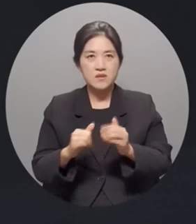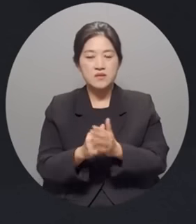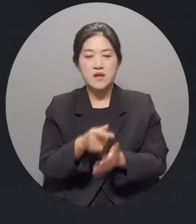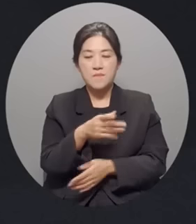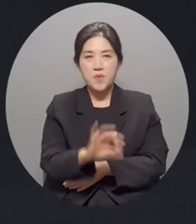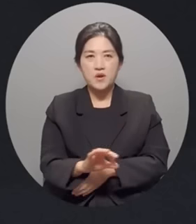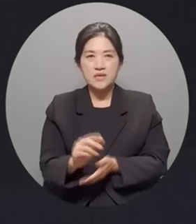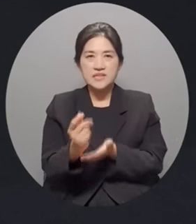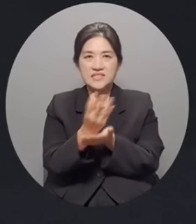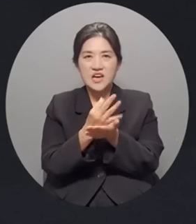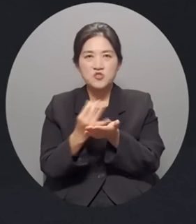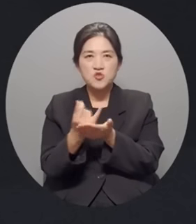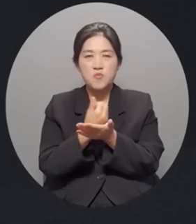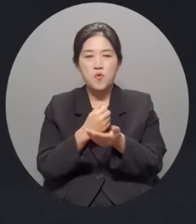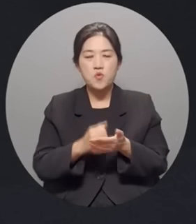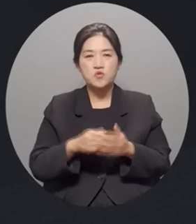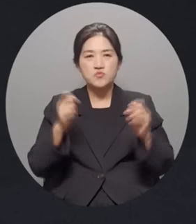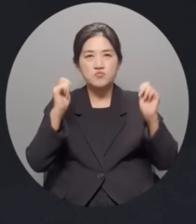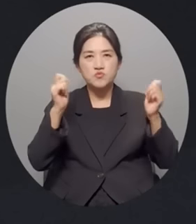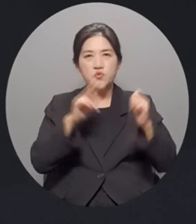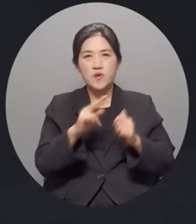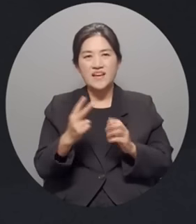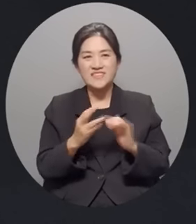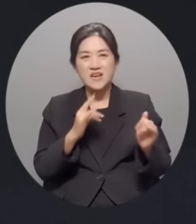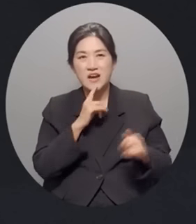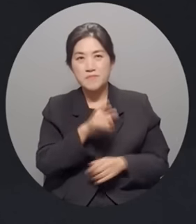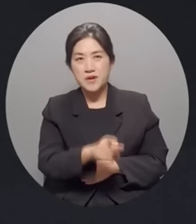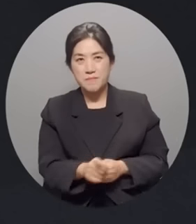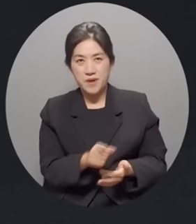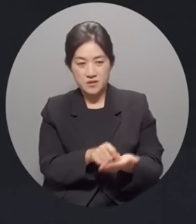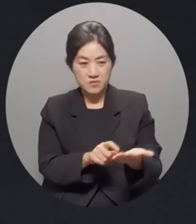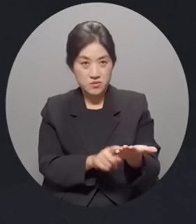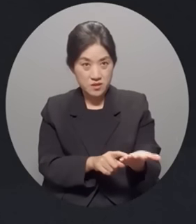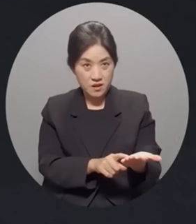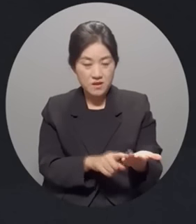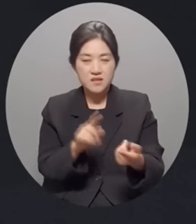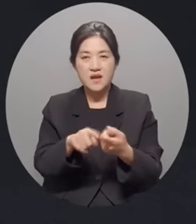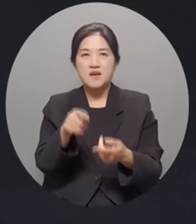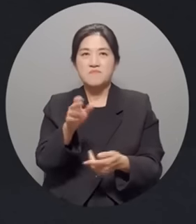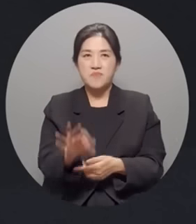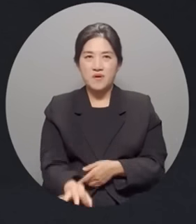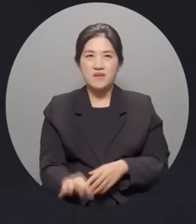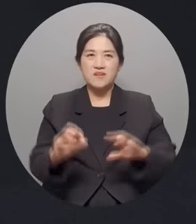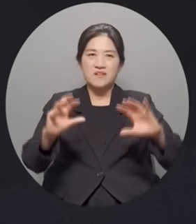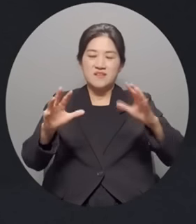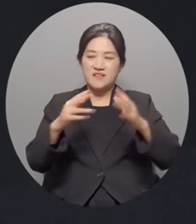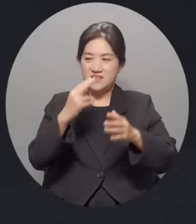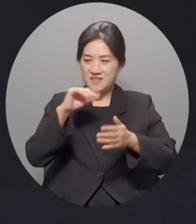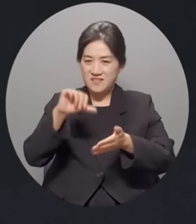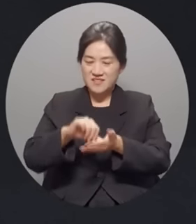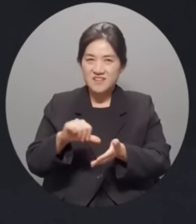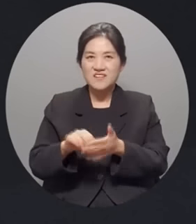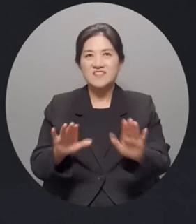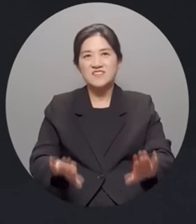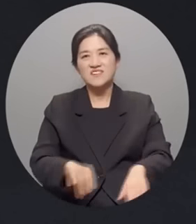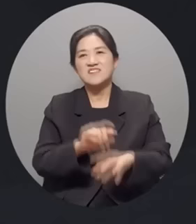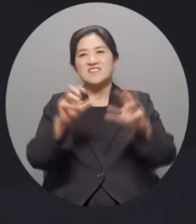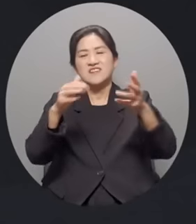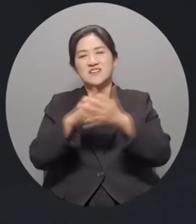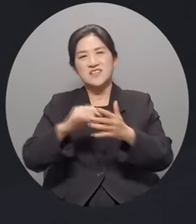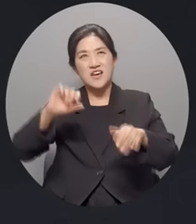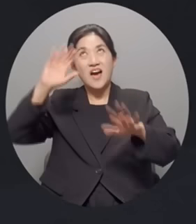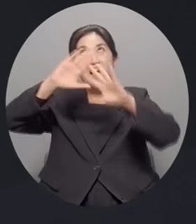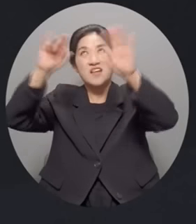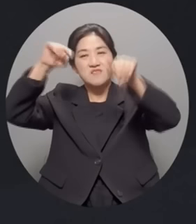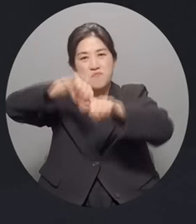사주를 보는 무속인으로 전향한 인물로 묘사돼 있습니다 이에 대해 명신은 세상에 천벌받을 사람들이 많다 여러